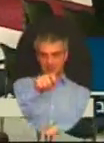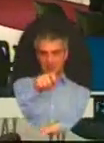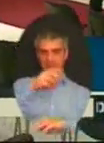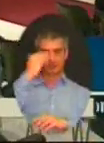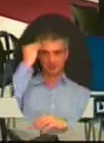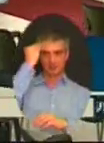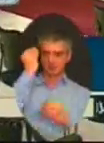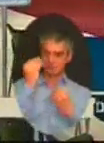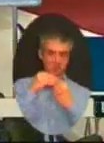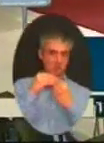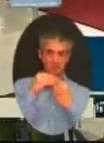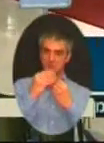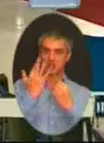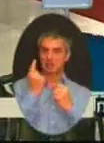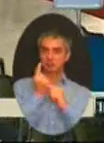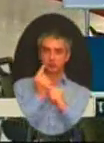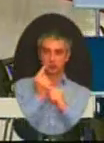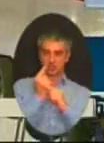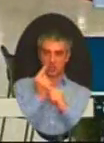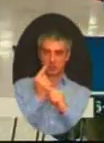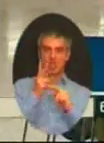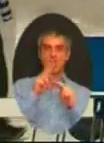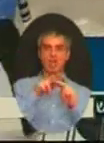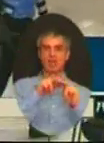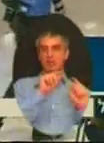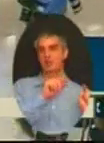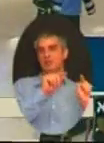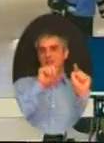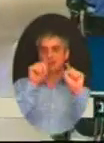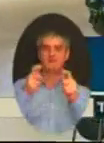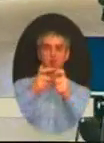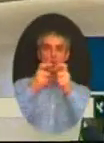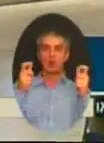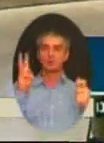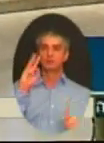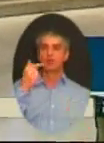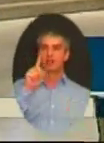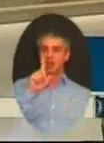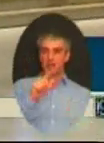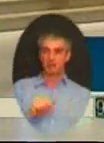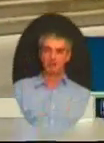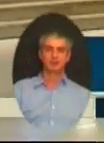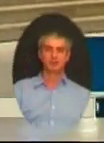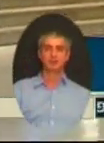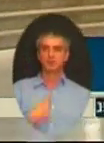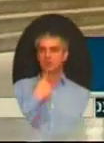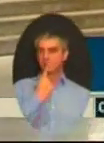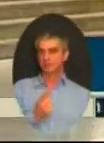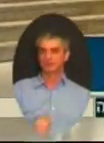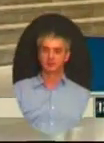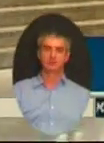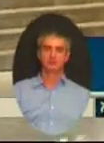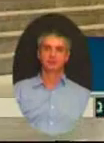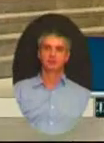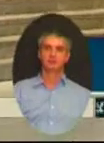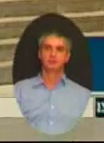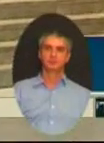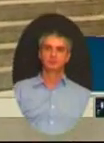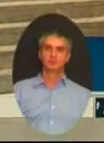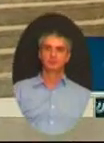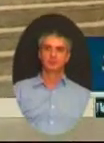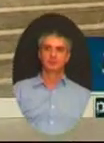זה יקרה ממש בעוד שניות אחדות, ואז הוא יבוא לעולם שגל לחתות. אבל בוא תגיד. אז בוא אני אגיד לך.